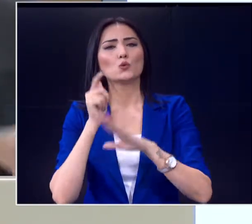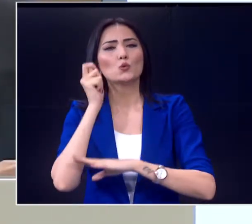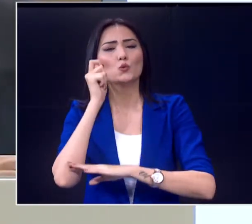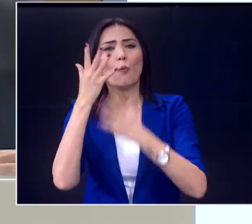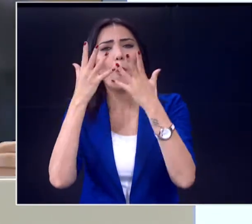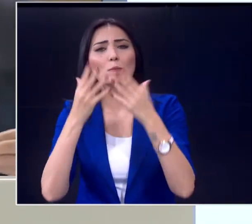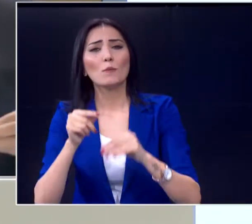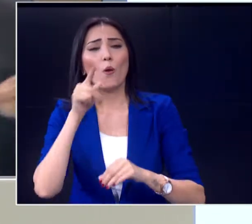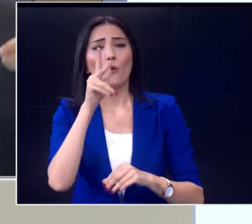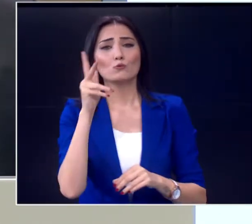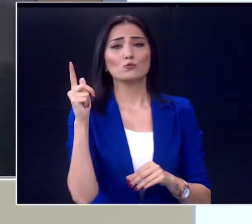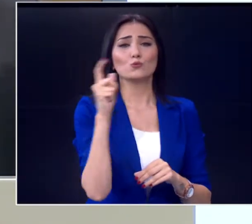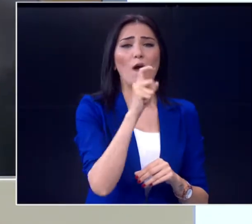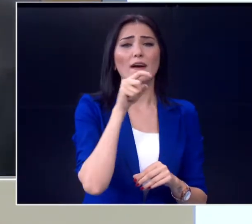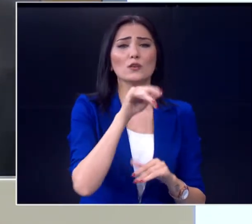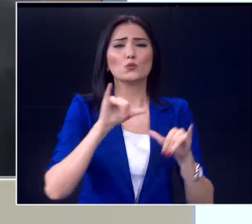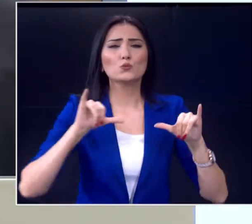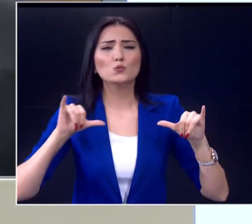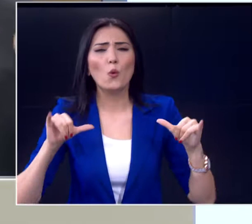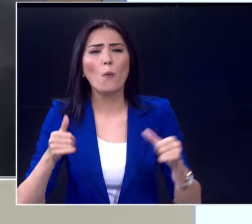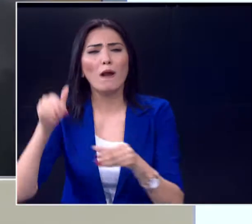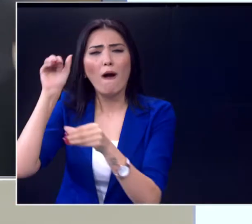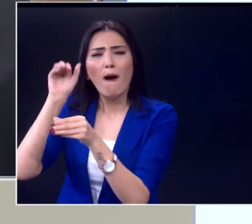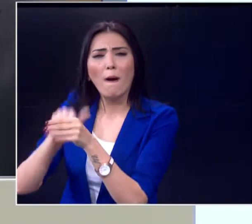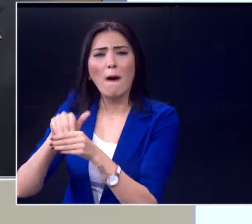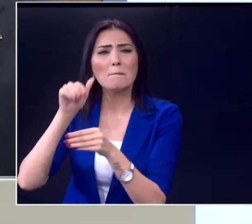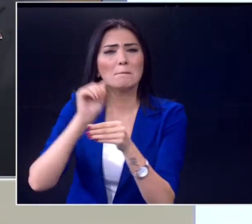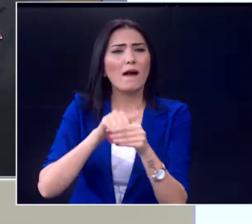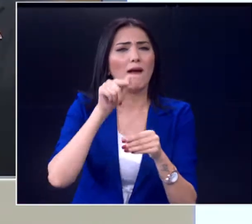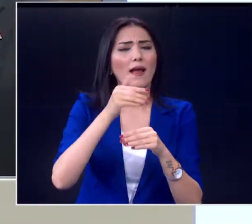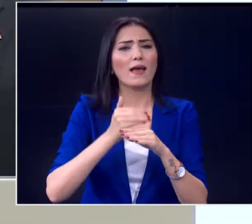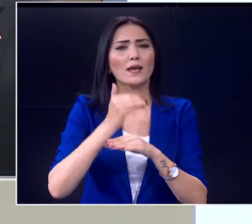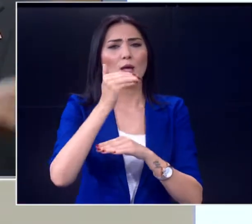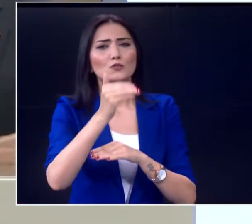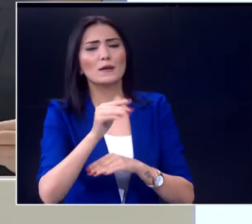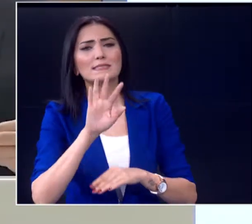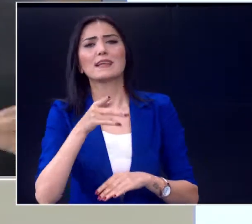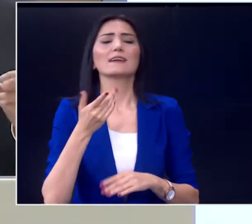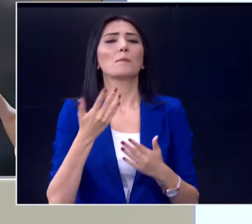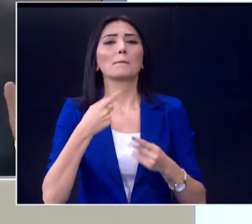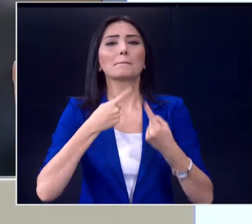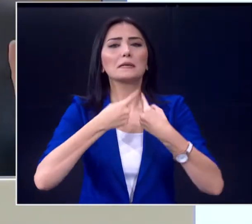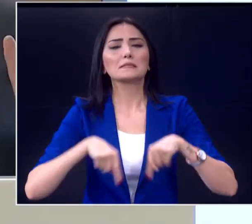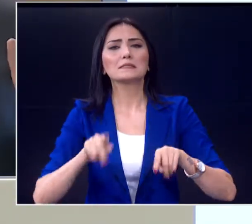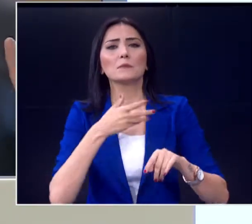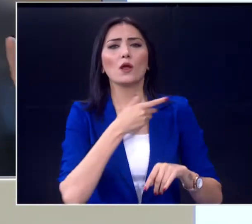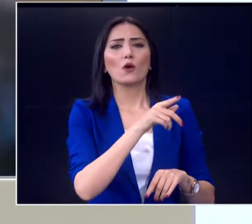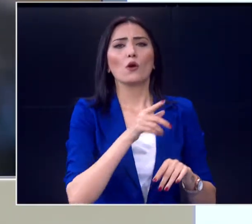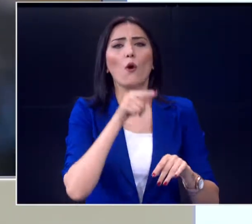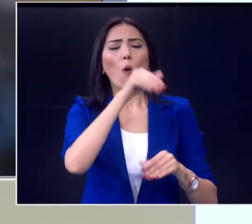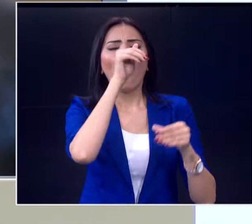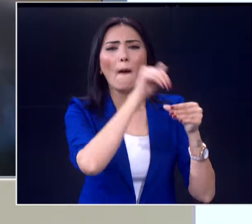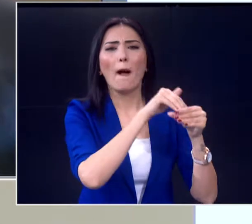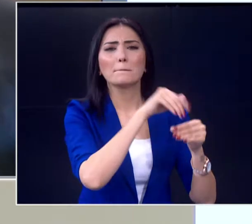o 3 ayın yoğun bir kampanyayla geçmesine rağmen, Biz bir yandan o